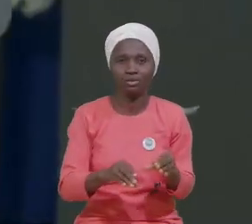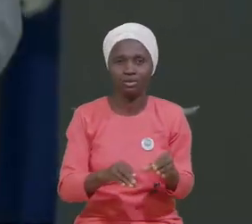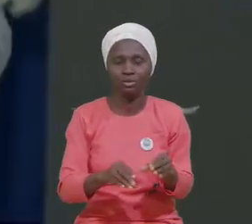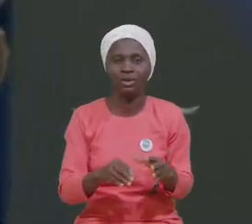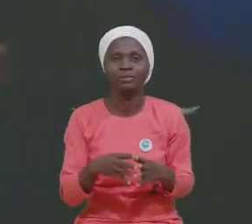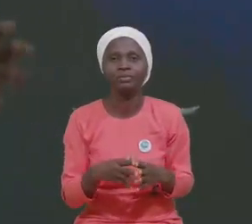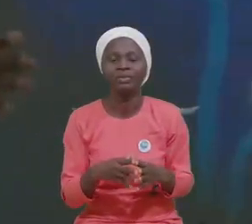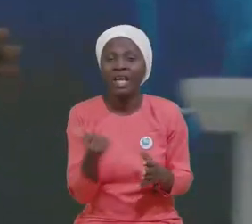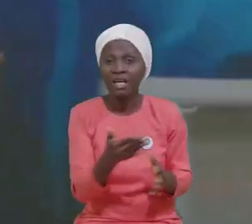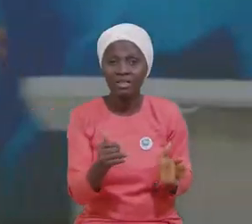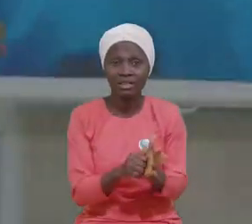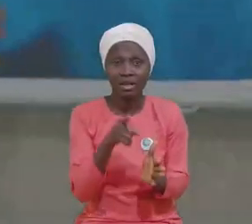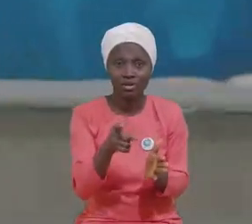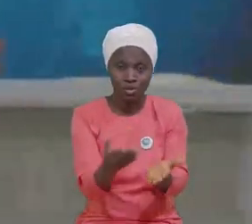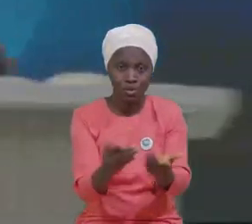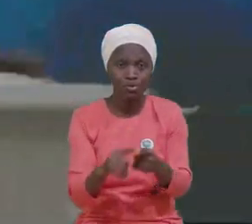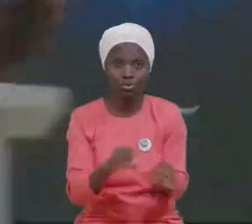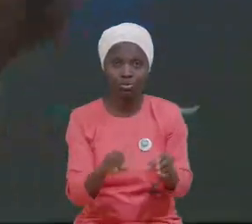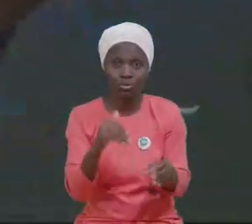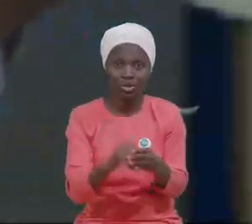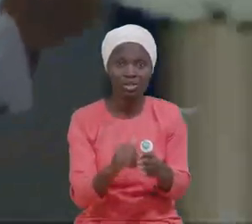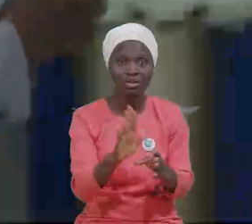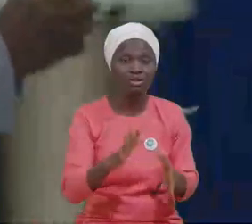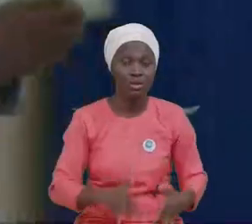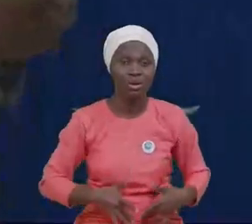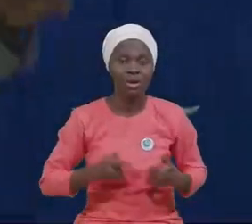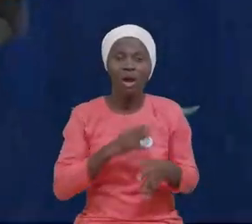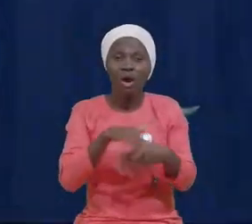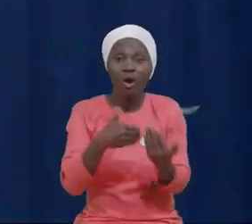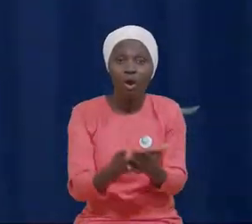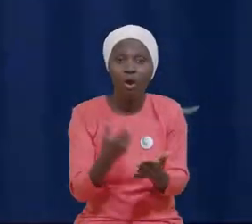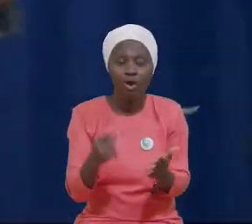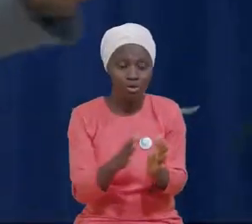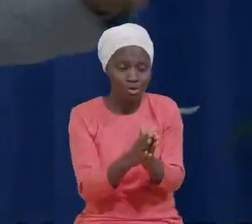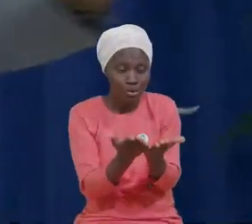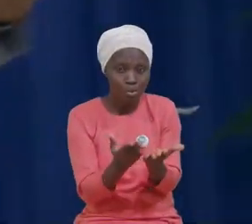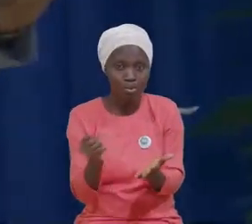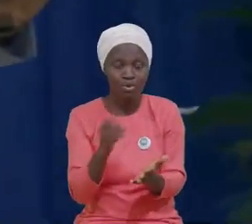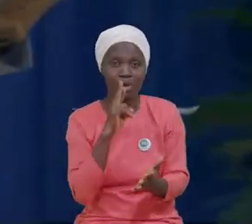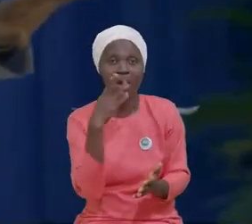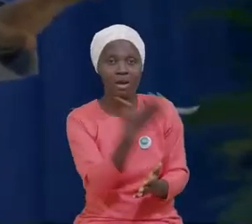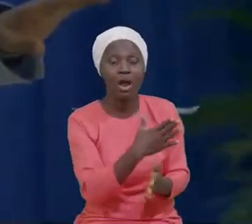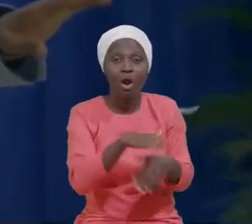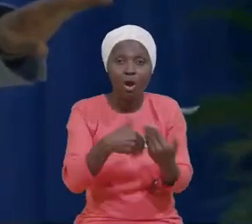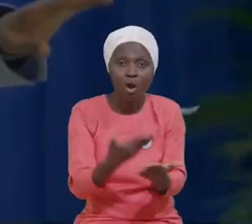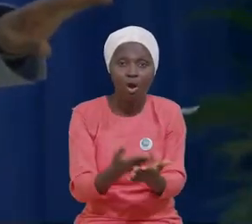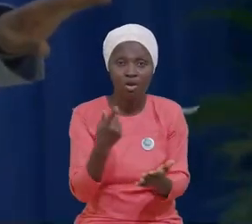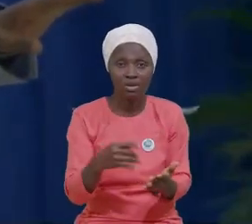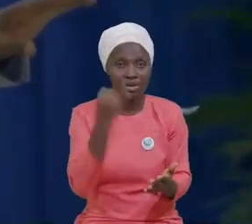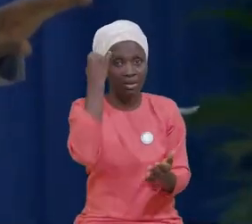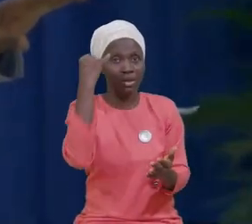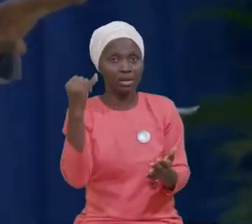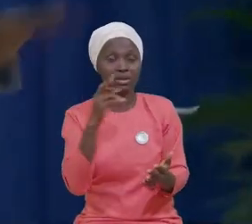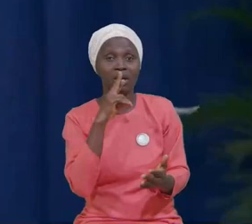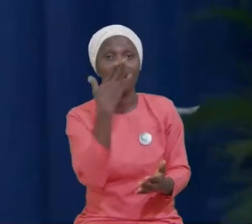Tout ce que tu veux être dans la vie, tout ce que tu veux faire dans la vie, tous les livres sont là. Et toutes les idées